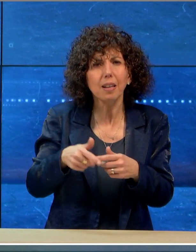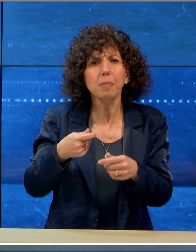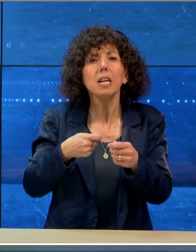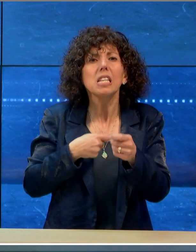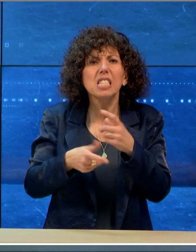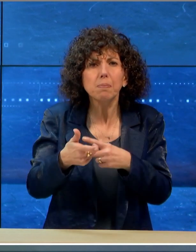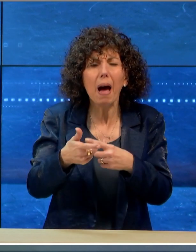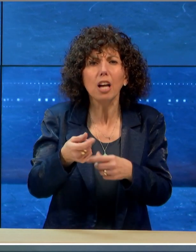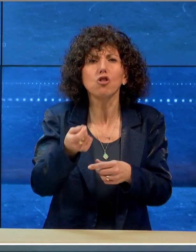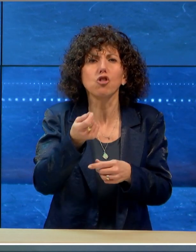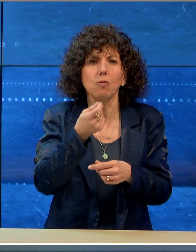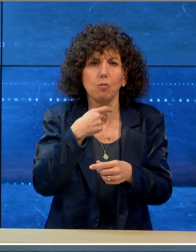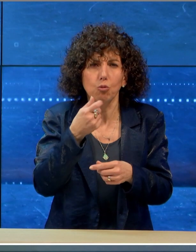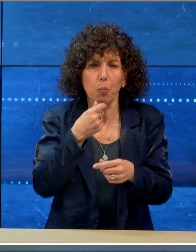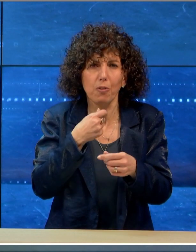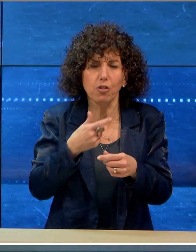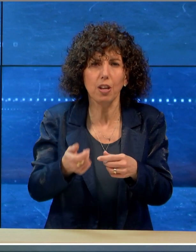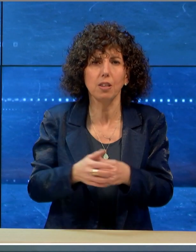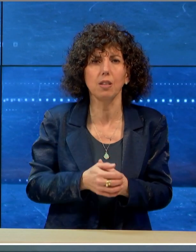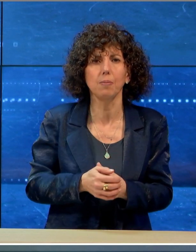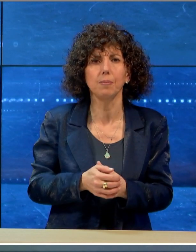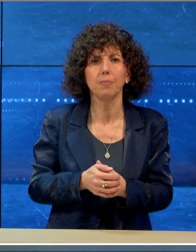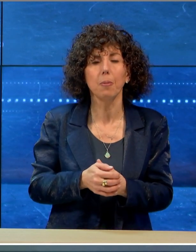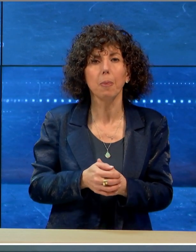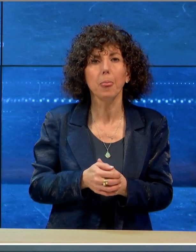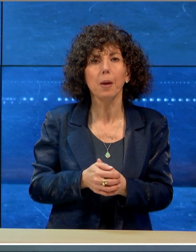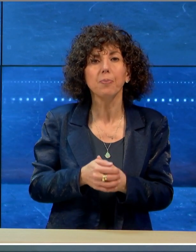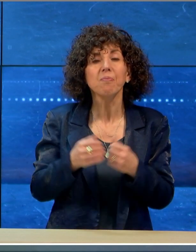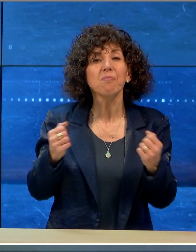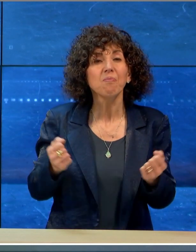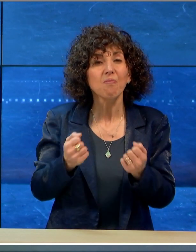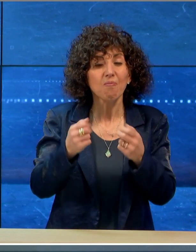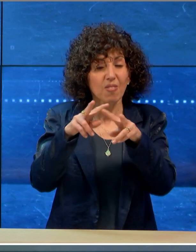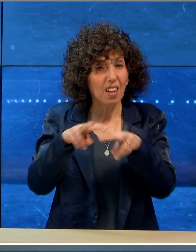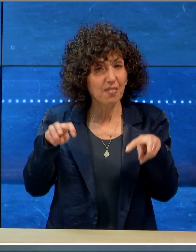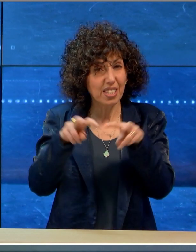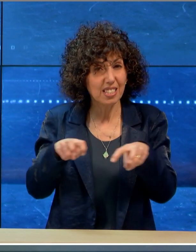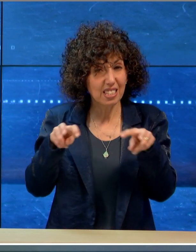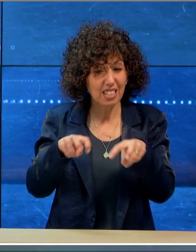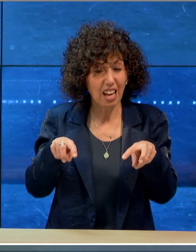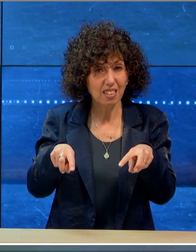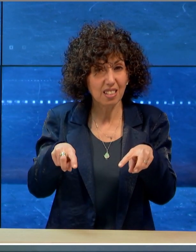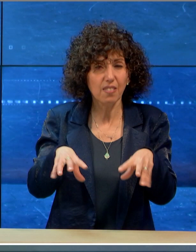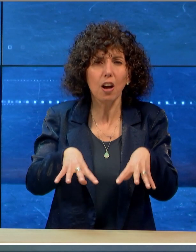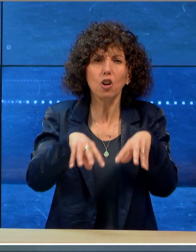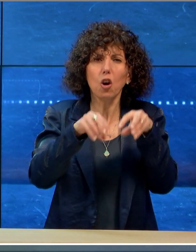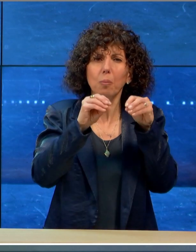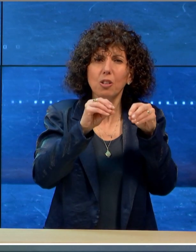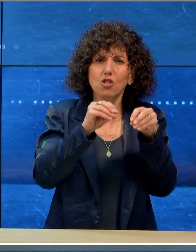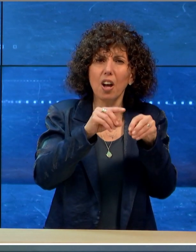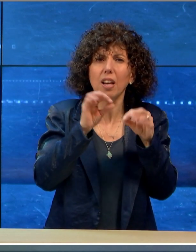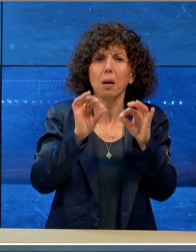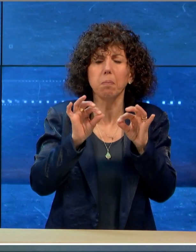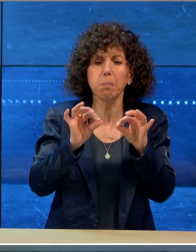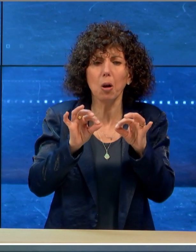e spaccio di sostanze stupefacenti l'attività investigativa partita dalla